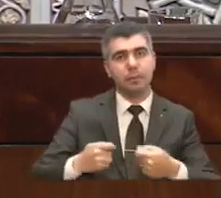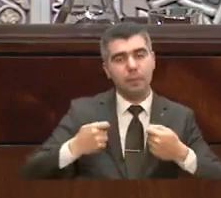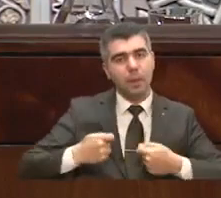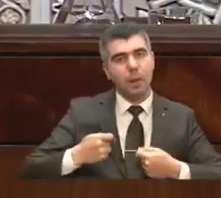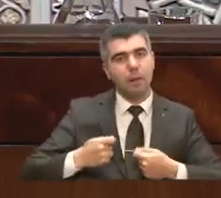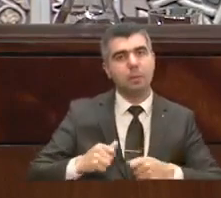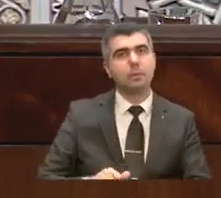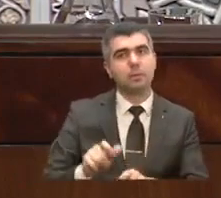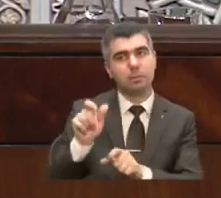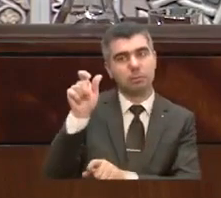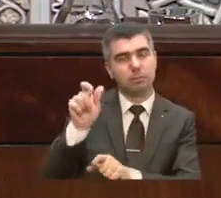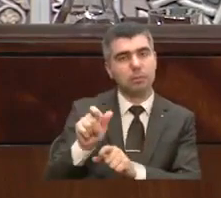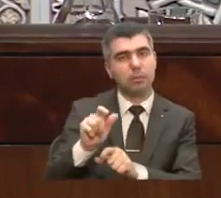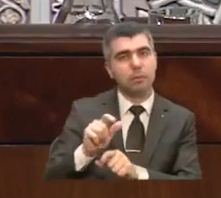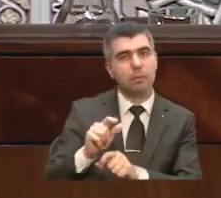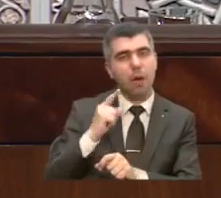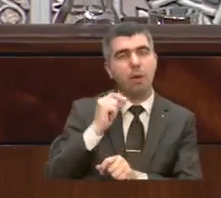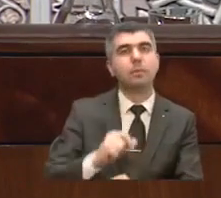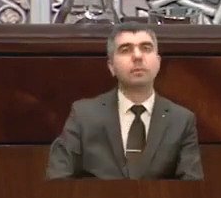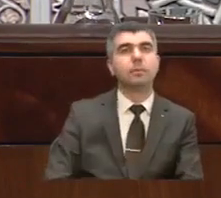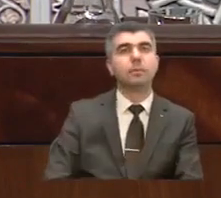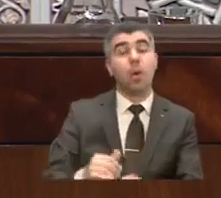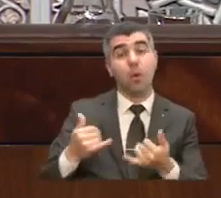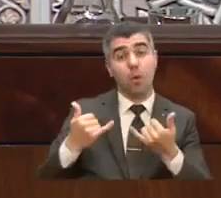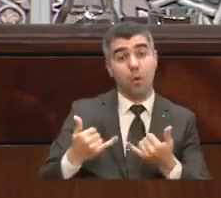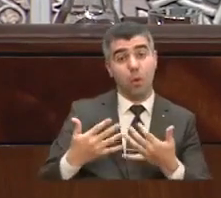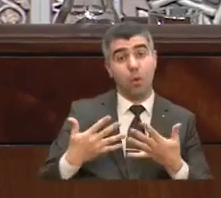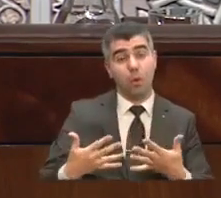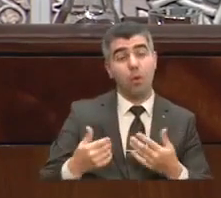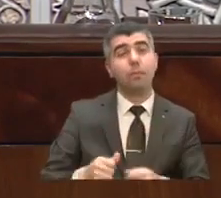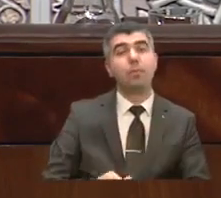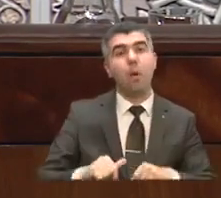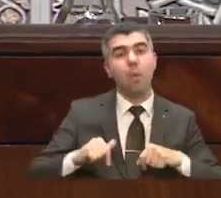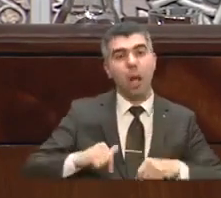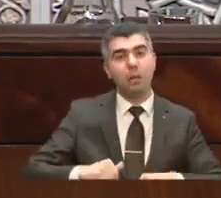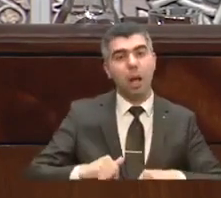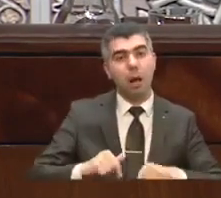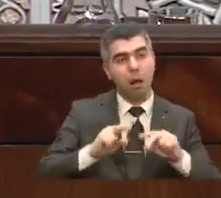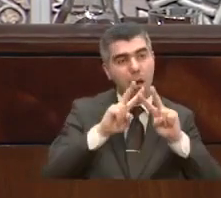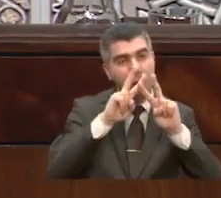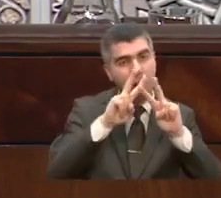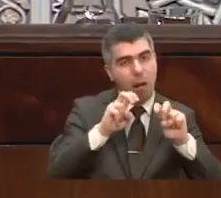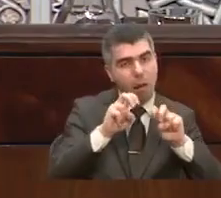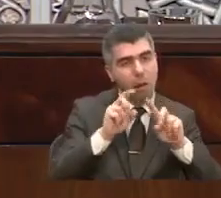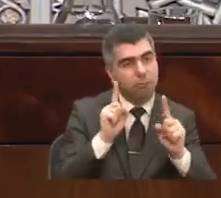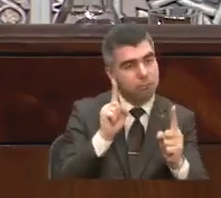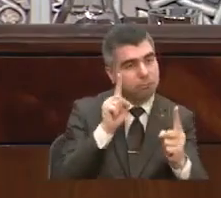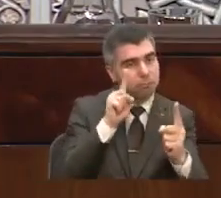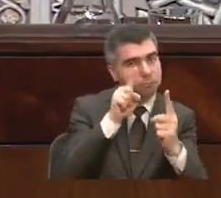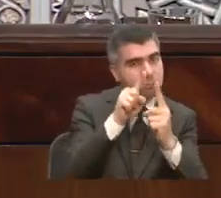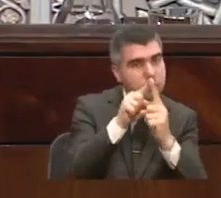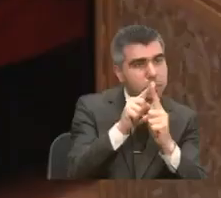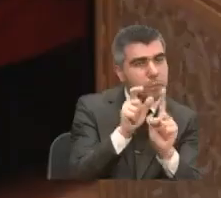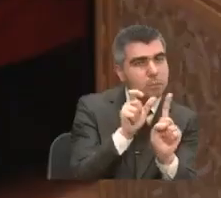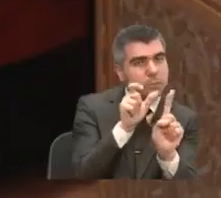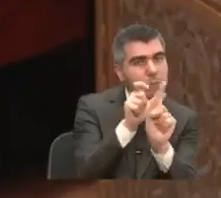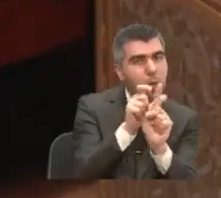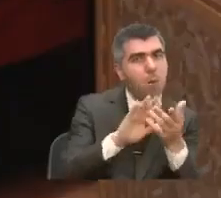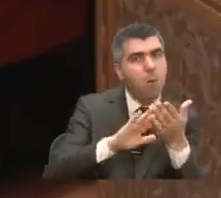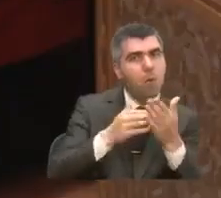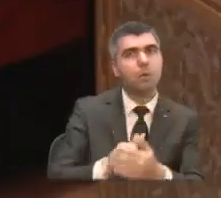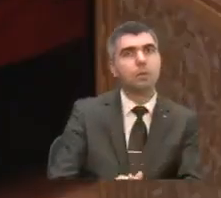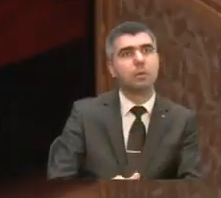سيد النائب المحترم، اليوم الوزارة تقوم المراقبة والمتابعة بالافتحاص ديال المؤسسات، أولا